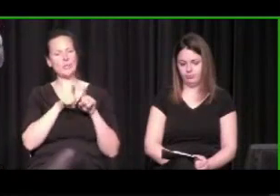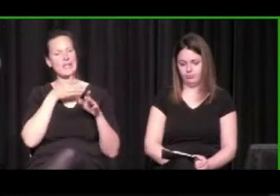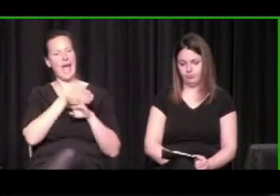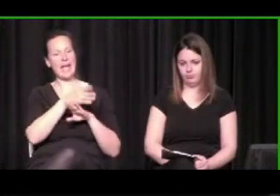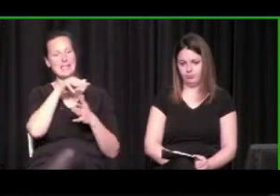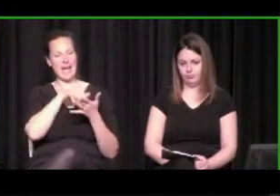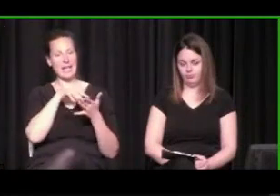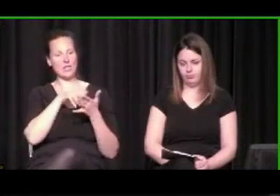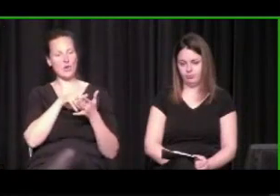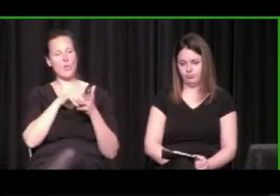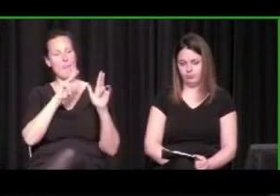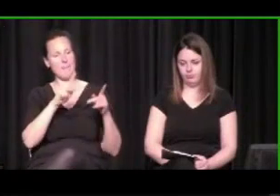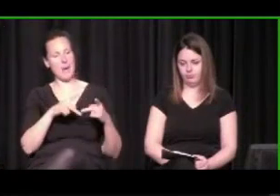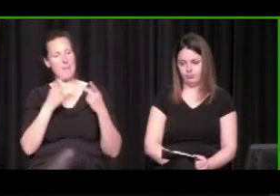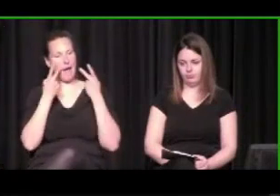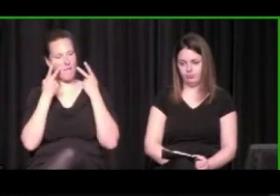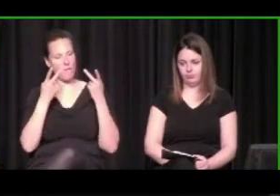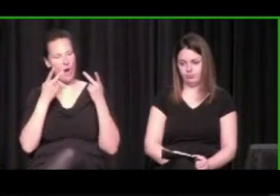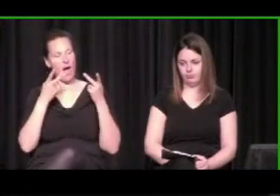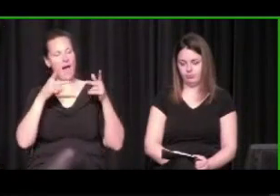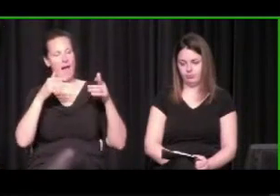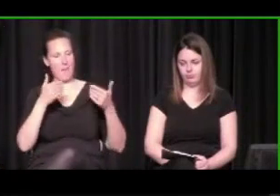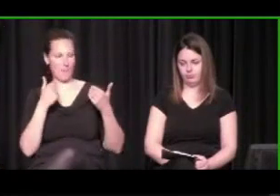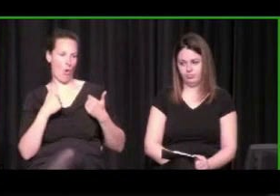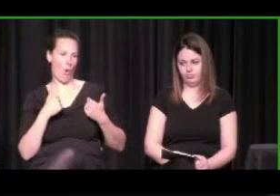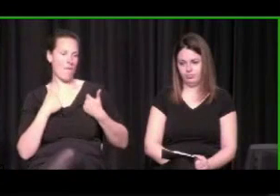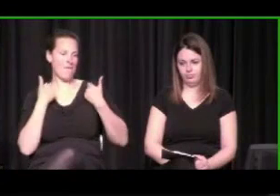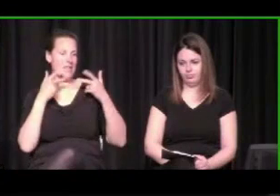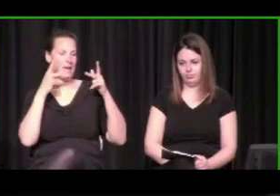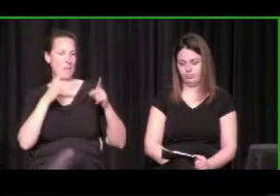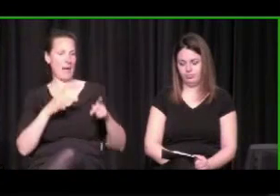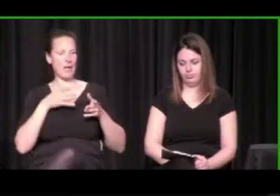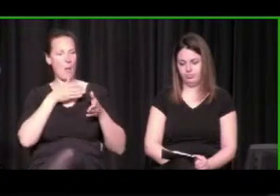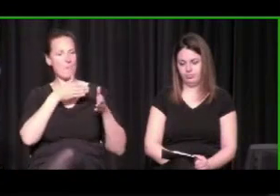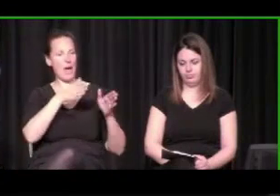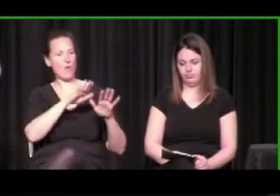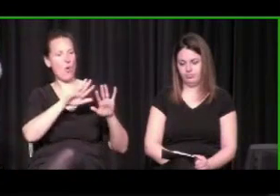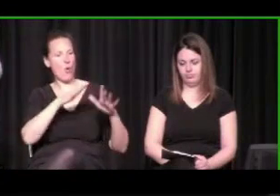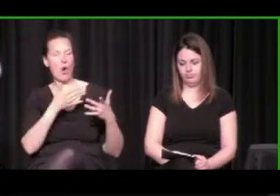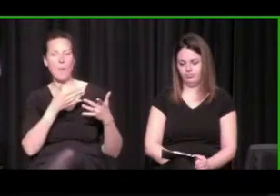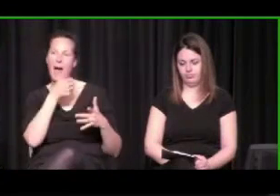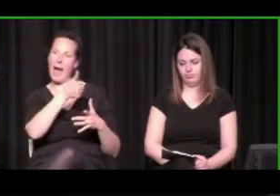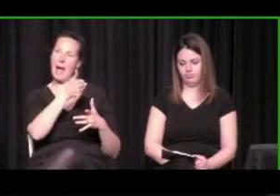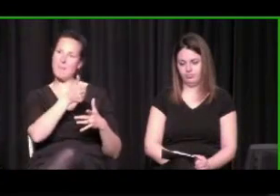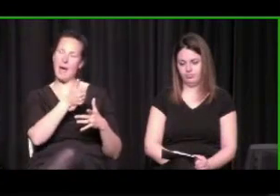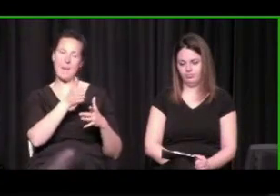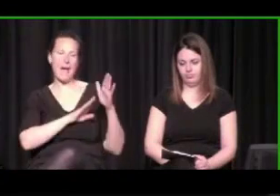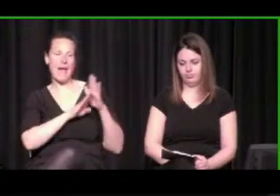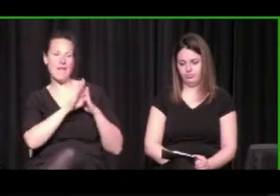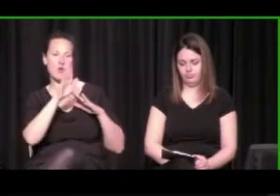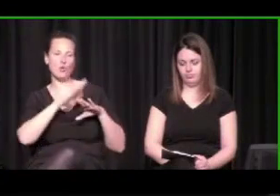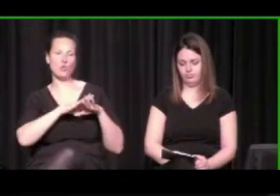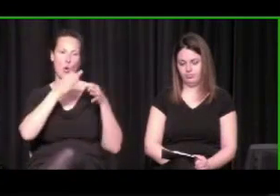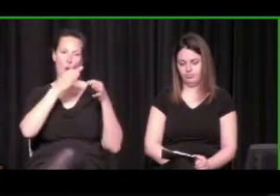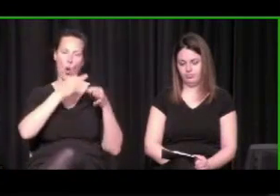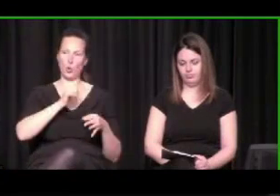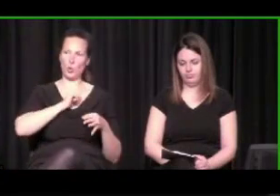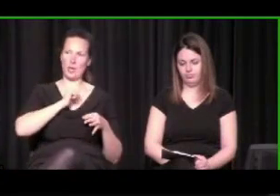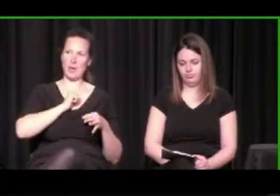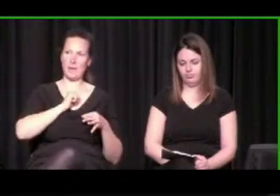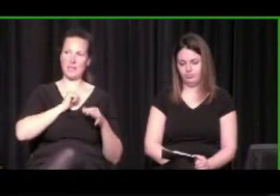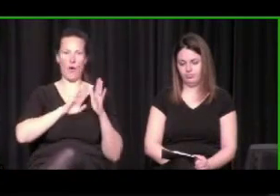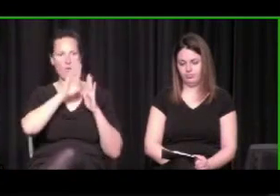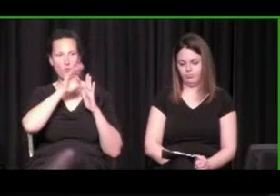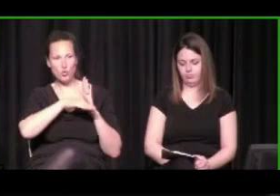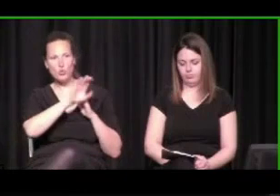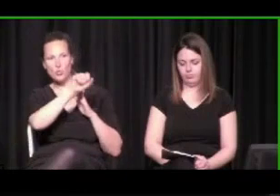voir comment est-ce que le parcours de vie des personnes peut être capable de voir comment leur autodétermination évolue et s'il n'y aurait pas des indicateurs,